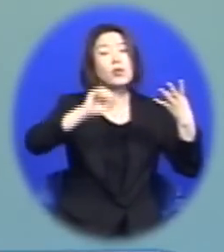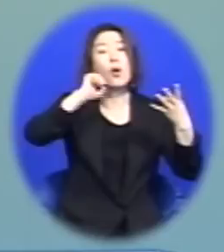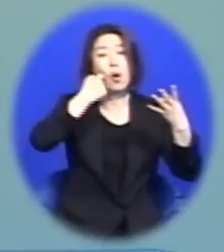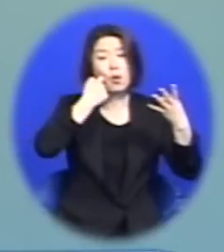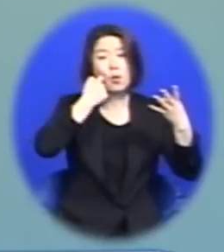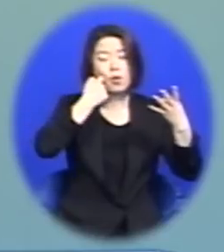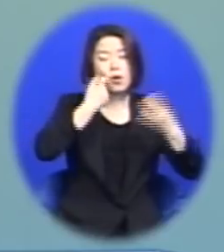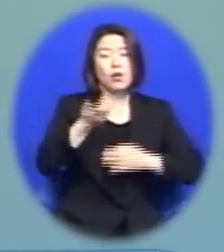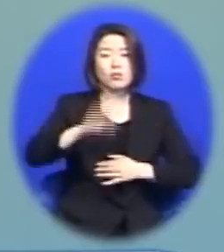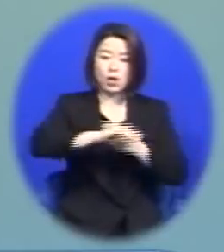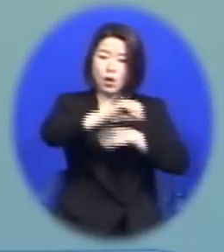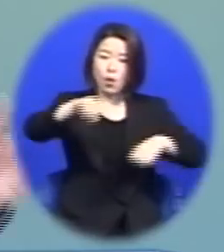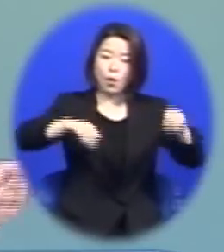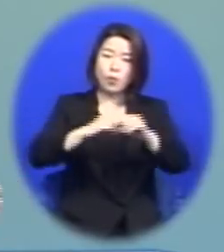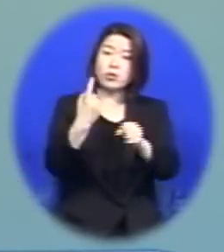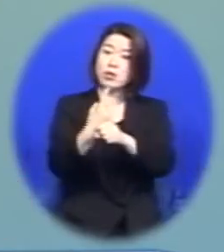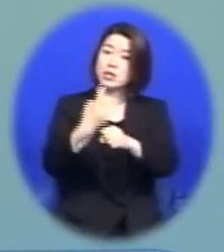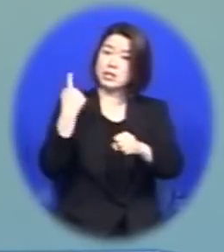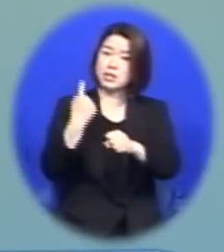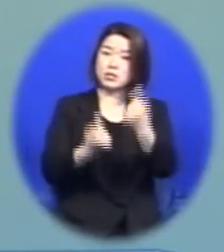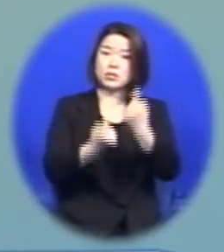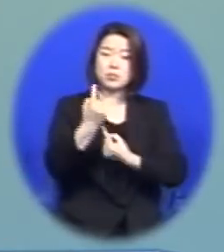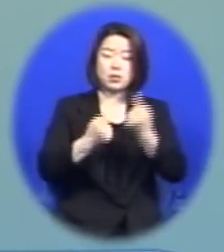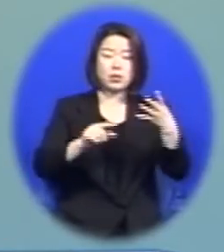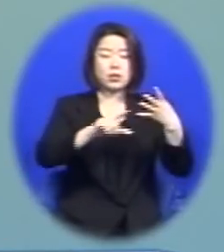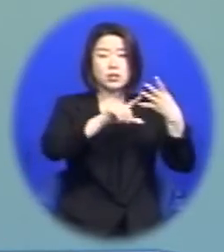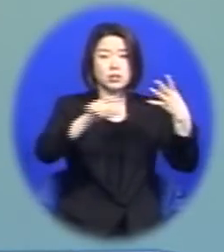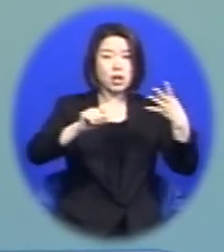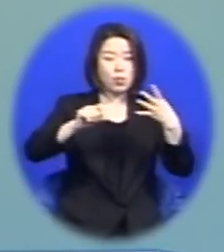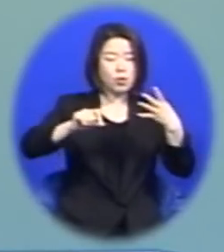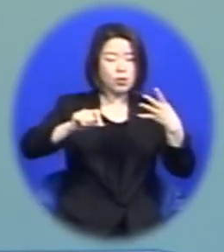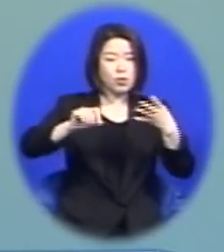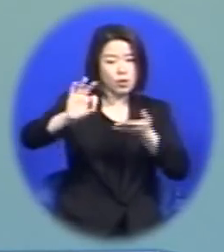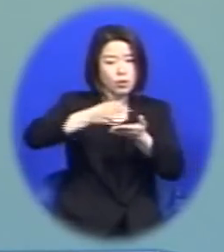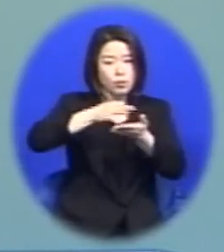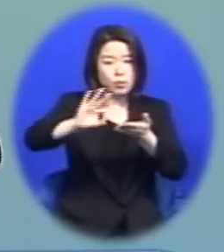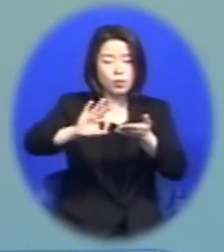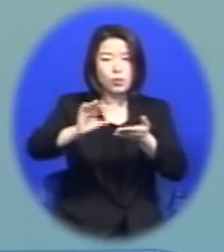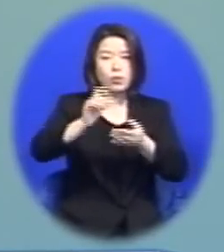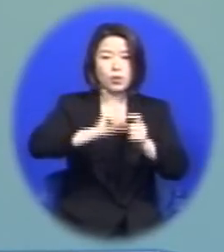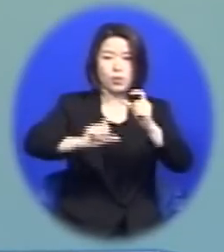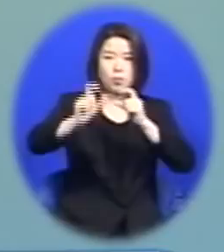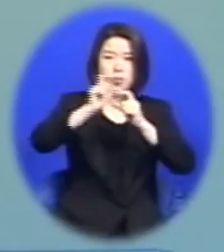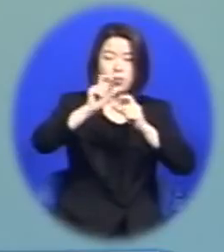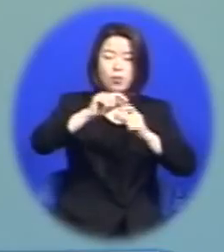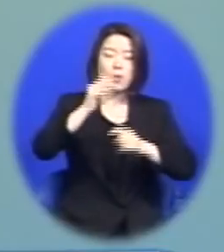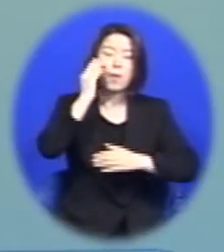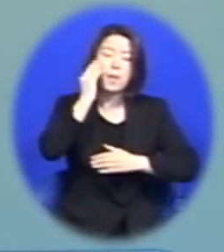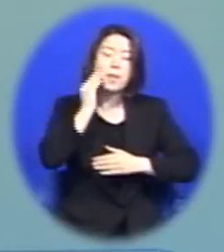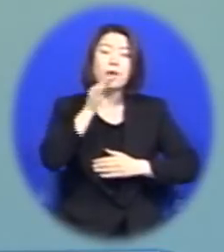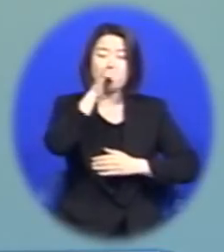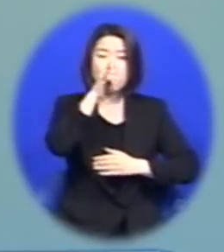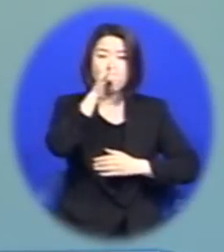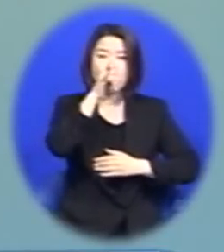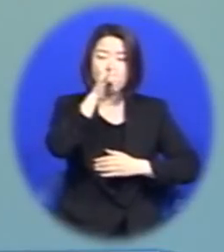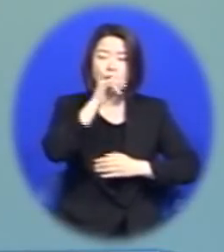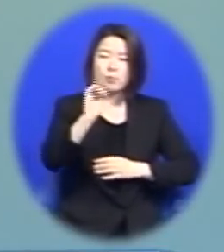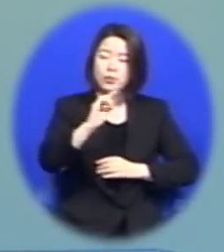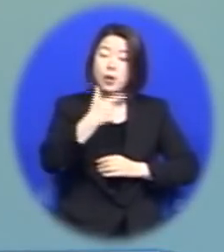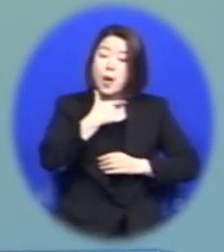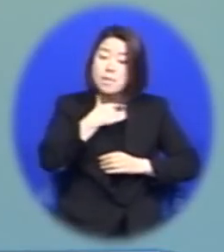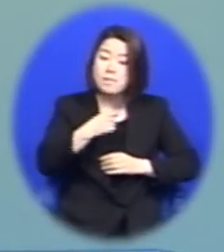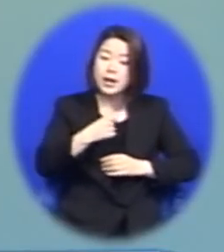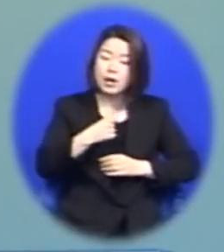작년보다 도 재정 상태가 너무 좋은 것입니다 자기는 어떤 하나님 앞에 보답을 바라고 한 건 아니었지만